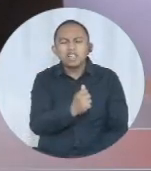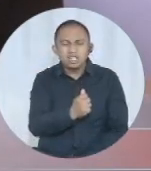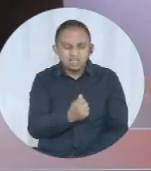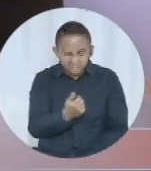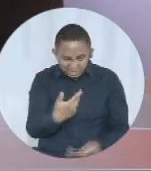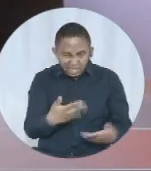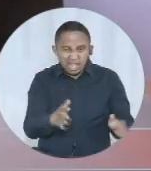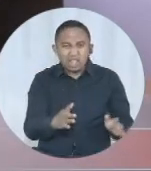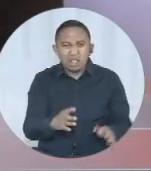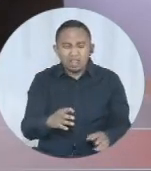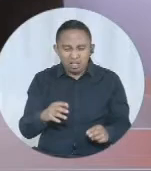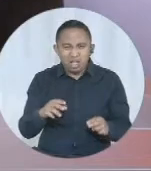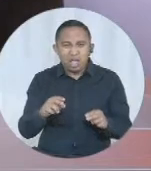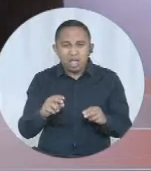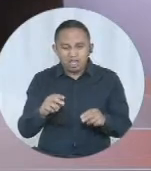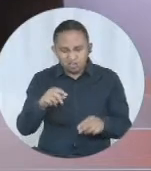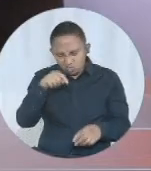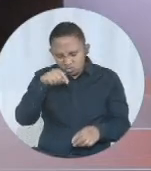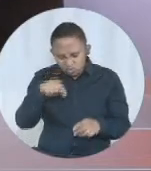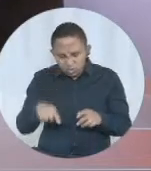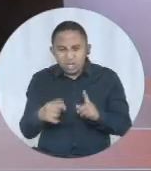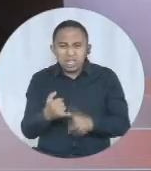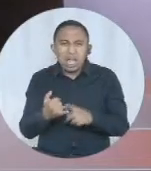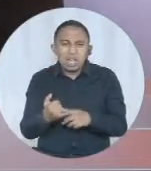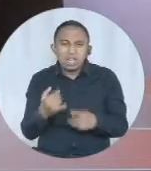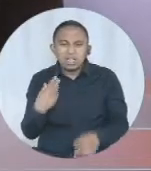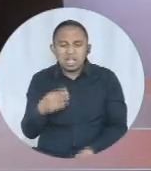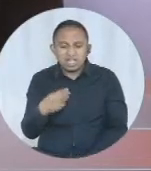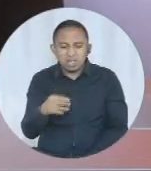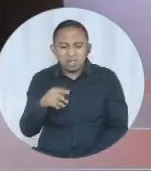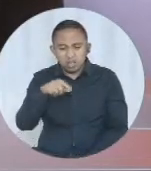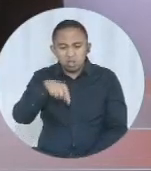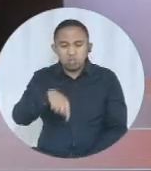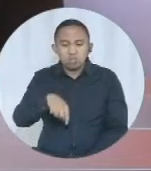miteny zao a androany le